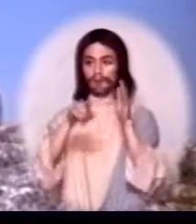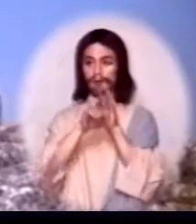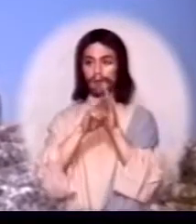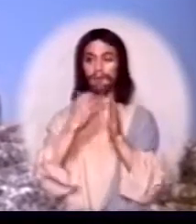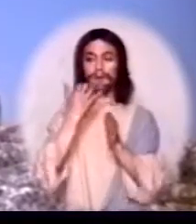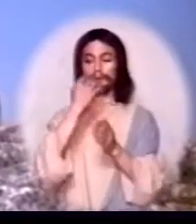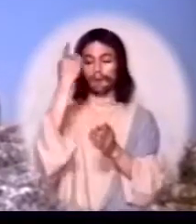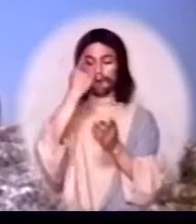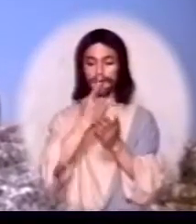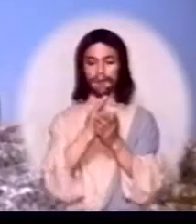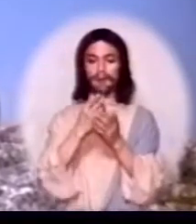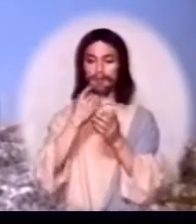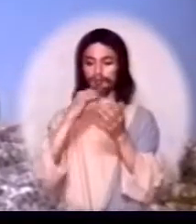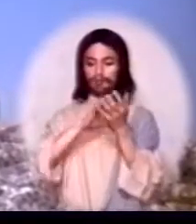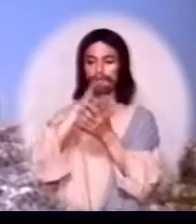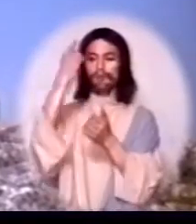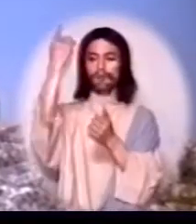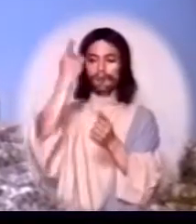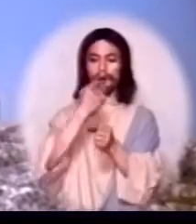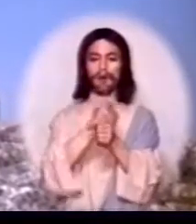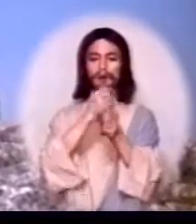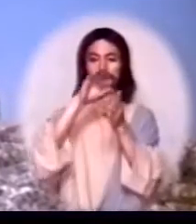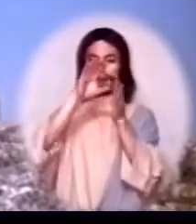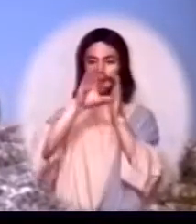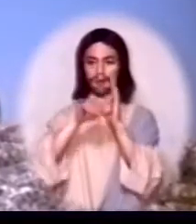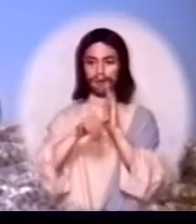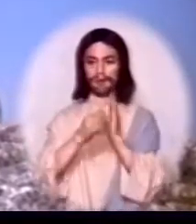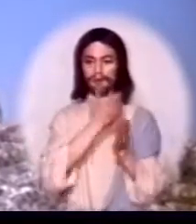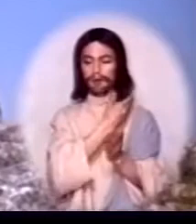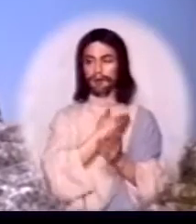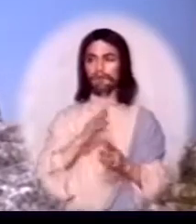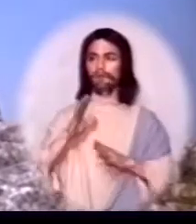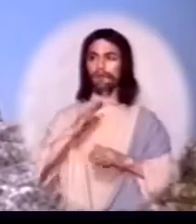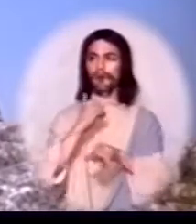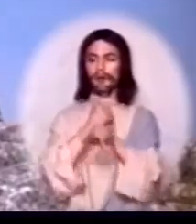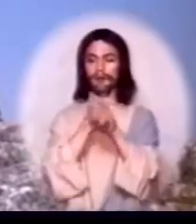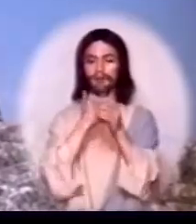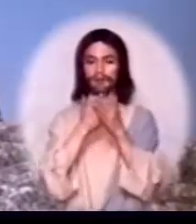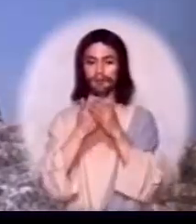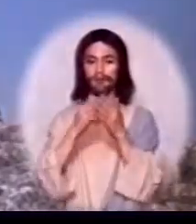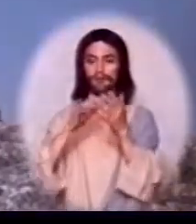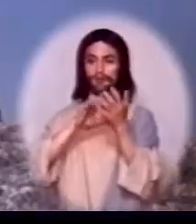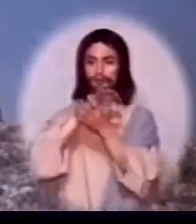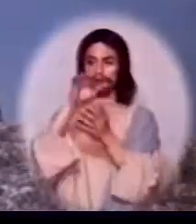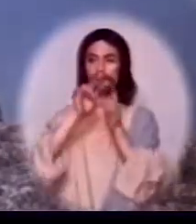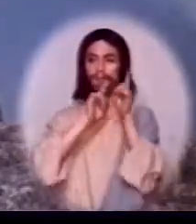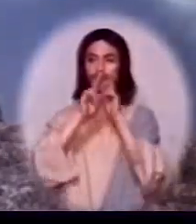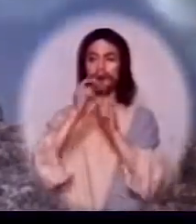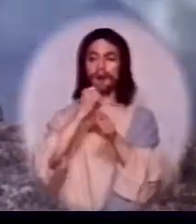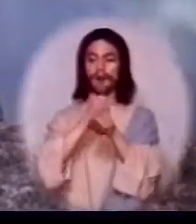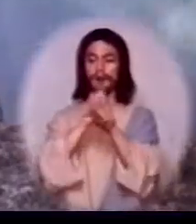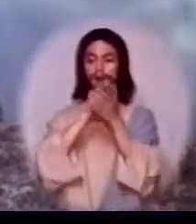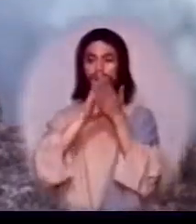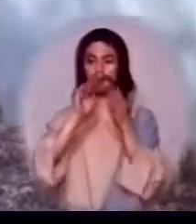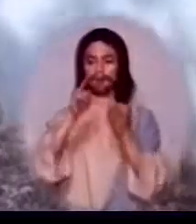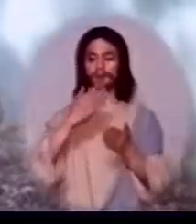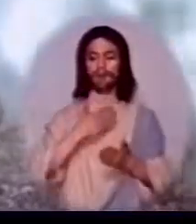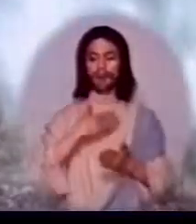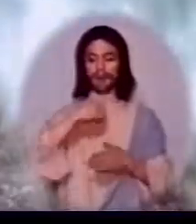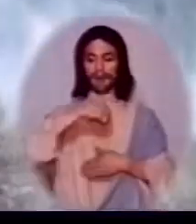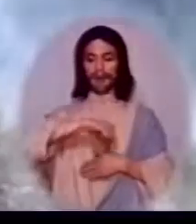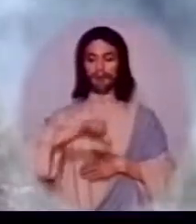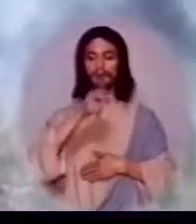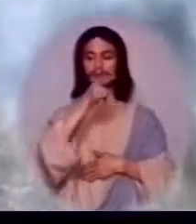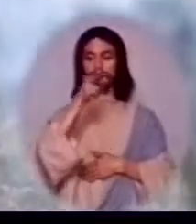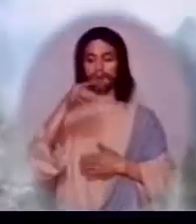베드로가 말할 때 구름이 와서 저희를 덮는지라 엘리야를 위하여 짓겠나이다. 사도들이 무서워하더니 구름 속에서 소리가 있어 가로되 이는